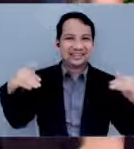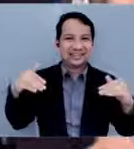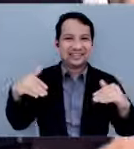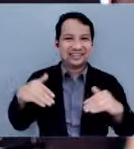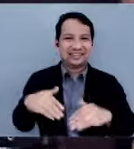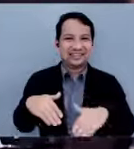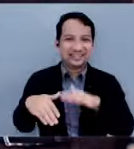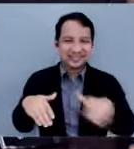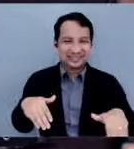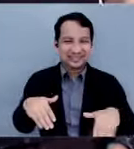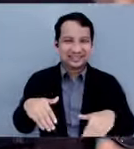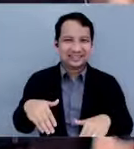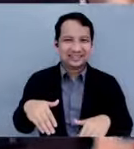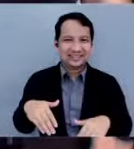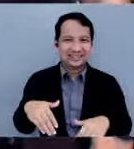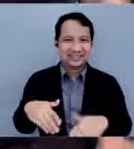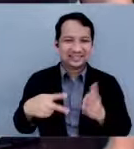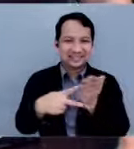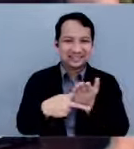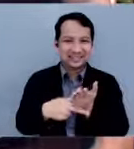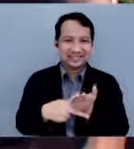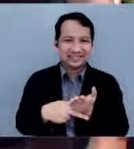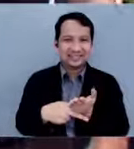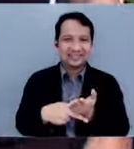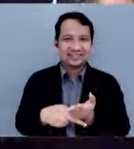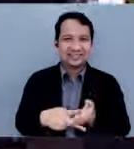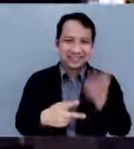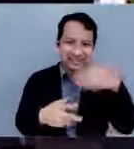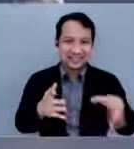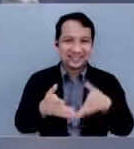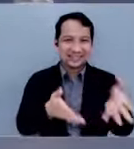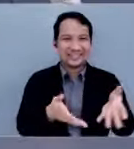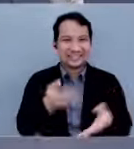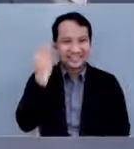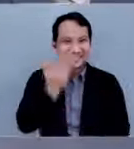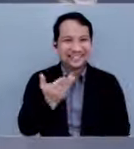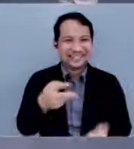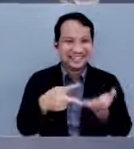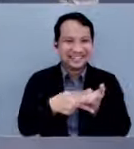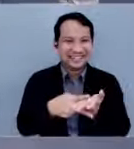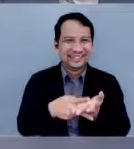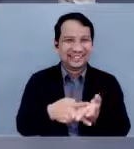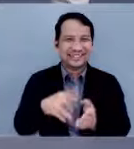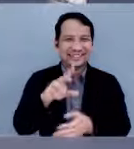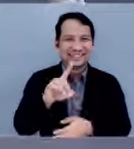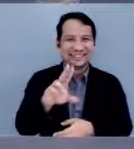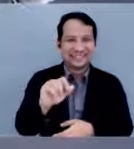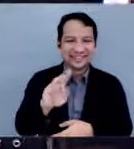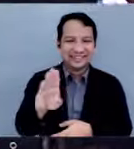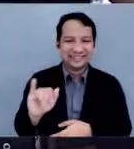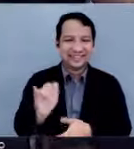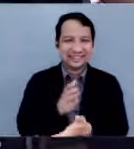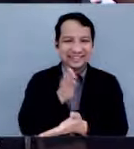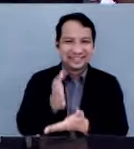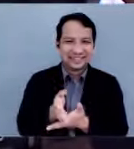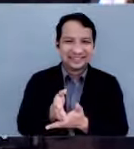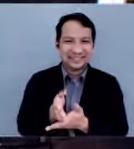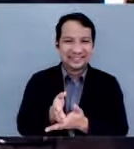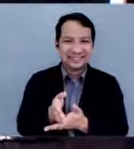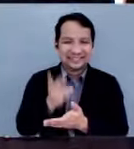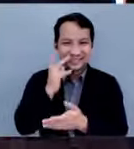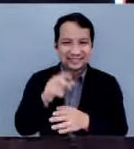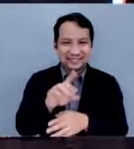Ganun ang level anon. Saan makakabili ng ticket, kuya? Hindi namin alam, pero ganun lang. Sa Dubai Comedy Festival po, nandun po kami sa... Tingnan nyo lang po yung Dubai